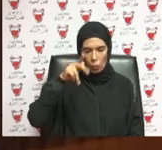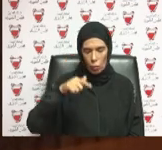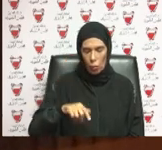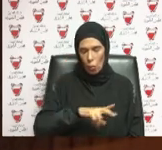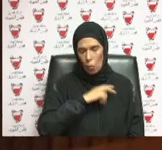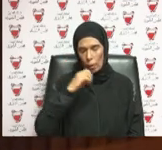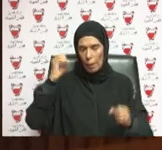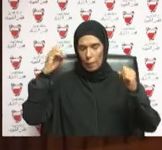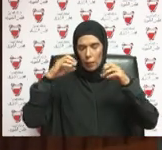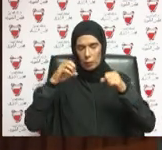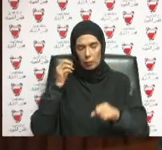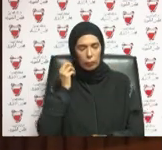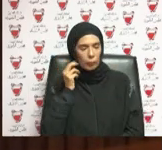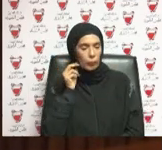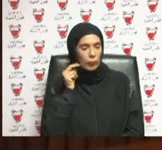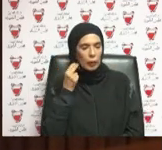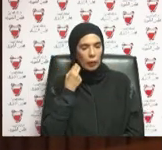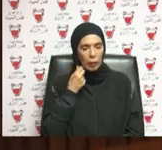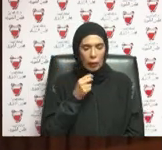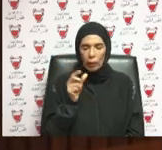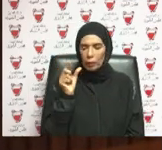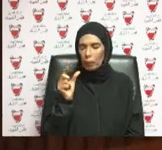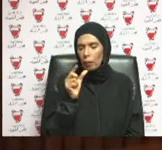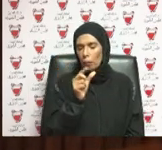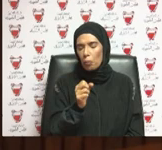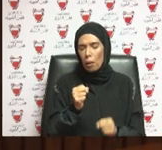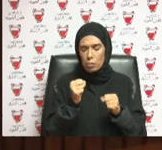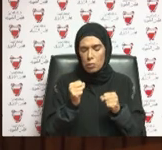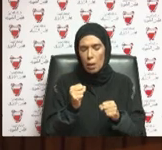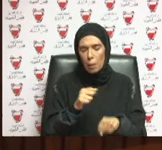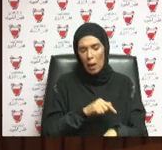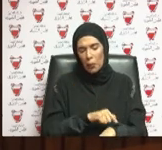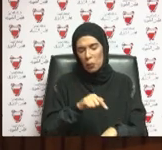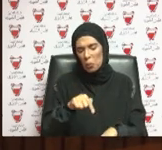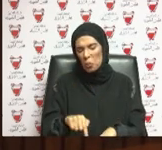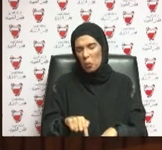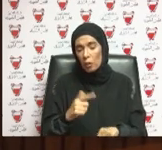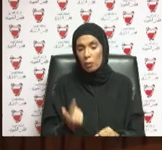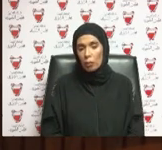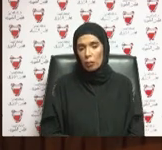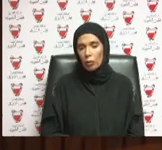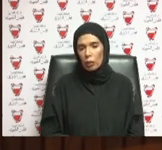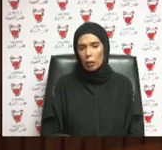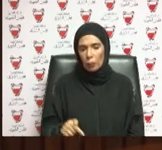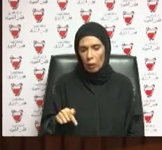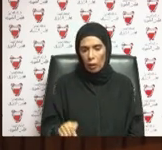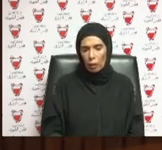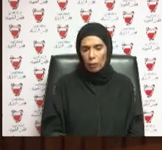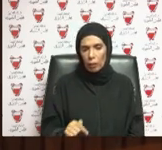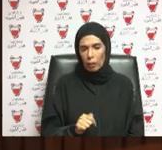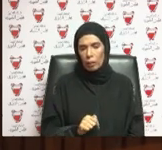الله وبركاته. تعجز الكلمات في هذه اللحظة التي تتساقط فيها